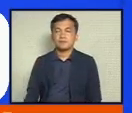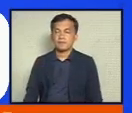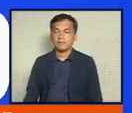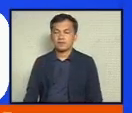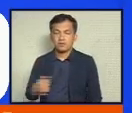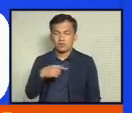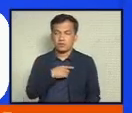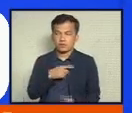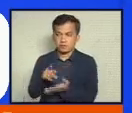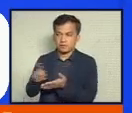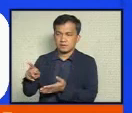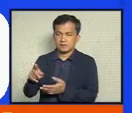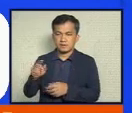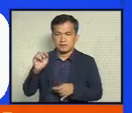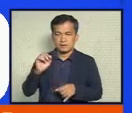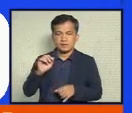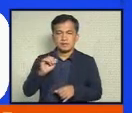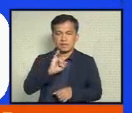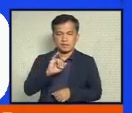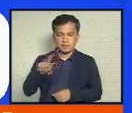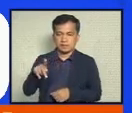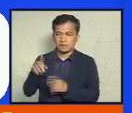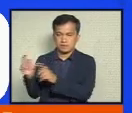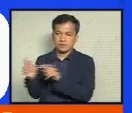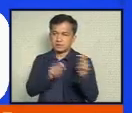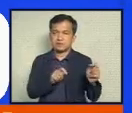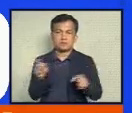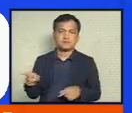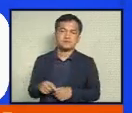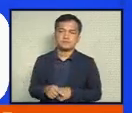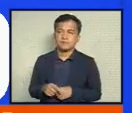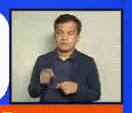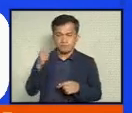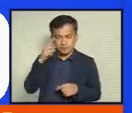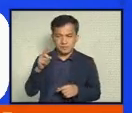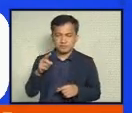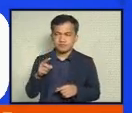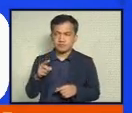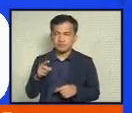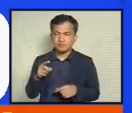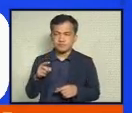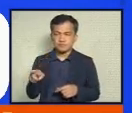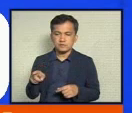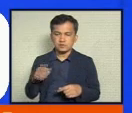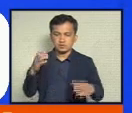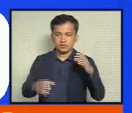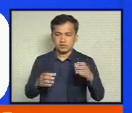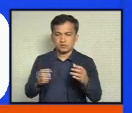and we will pay the natives and we will relocate them. But for the courts to